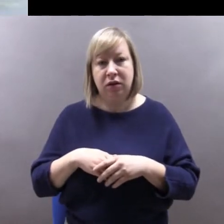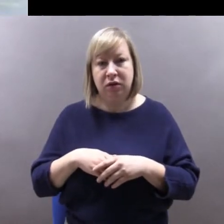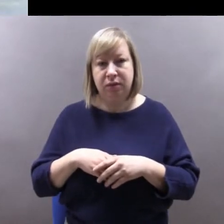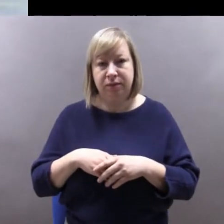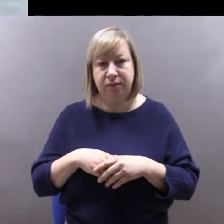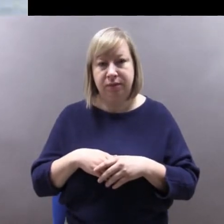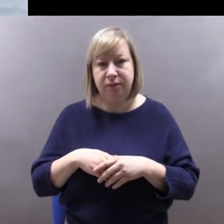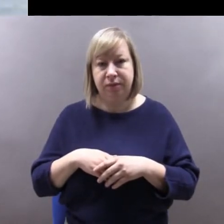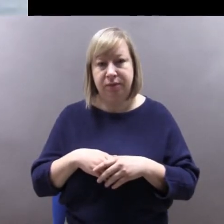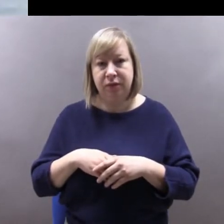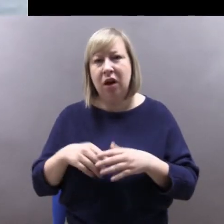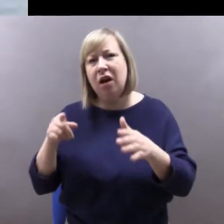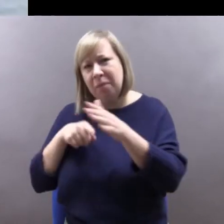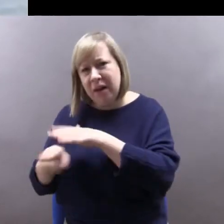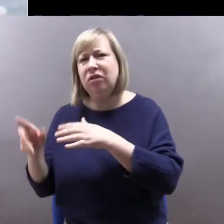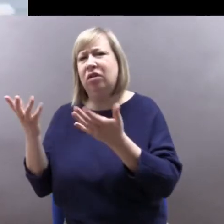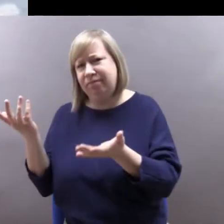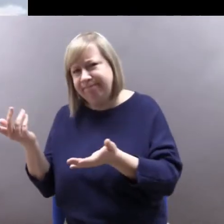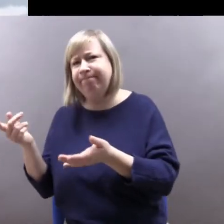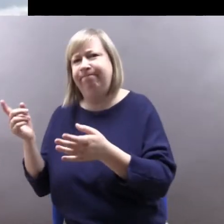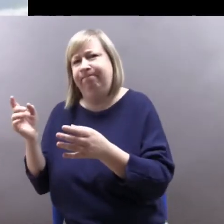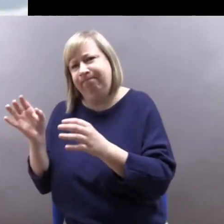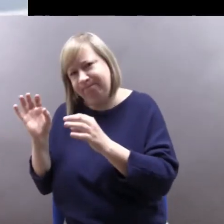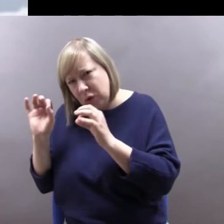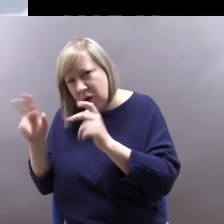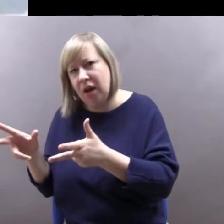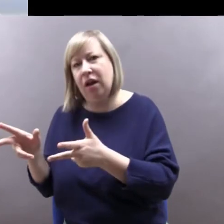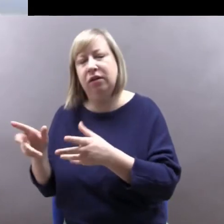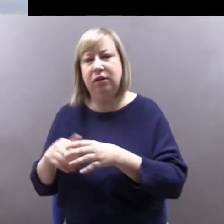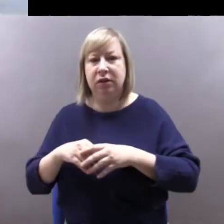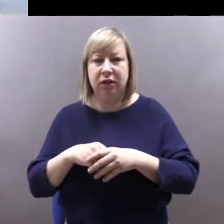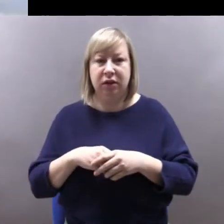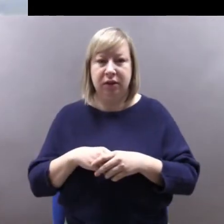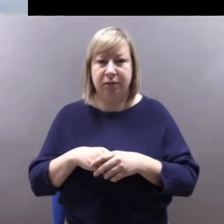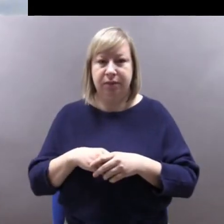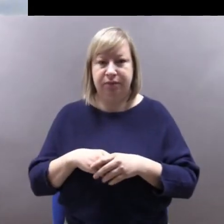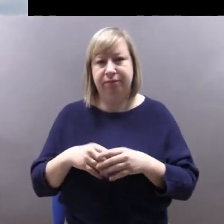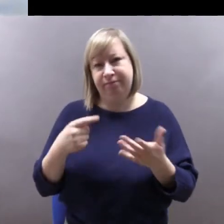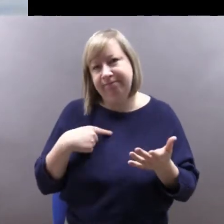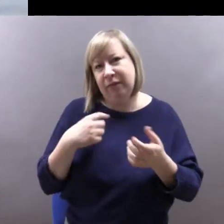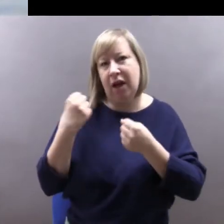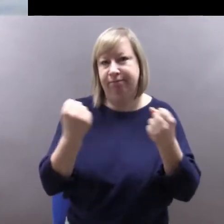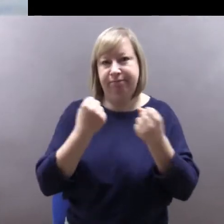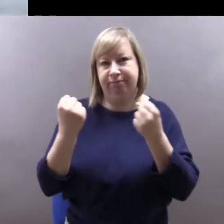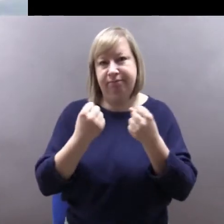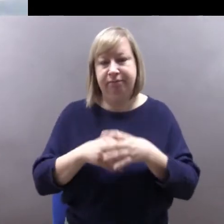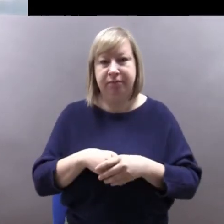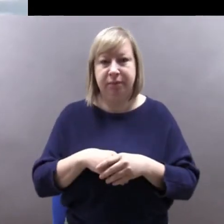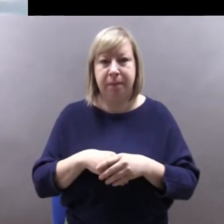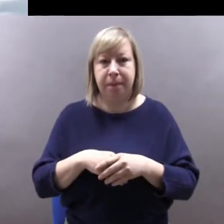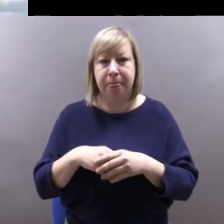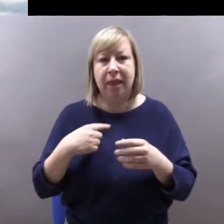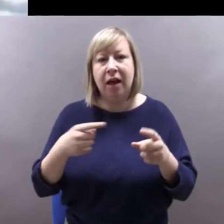lokomocji dla osób z niepełnosprawnościami no daje radę. Natomiast no ja mam tak, że